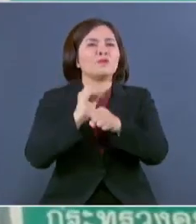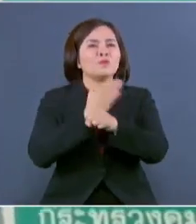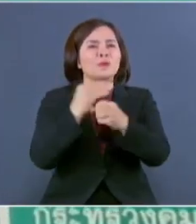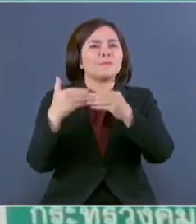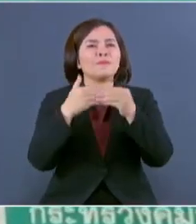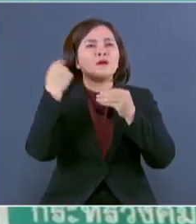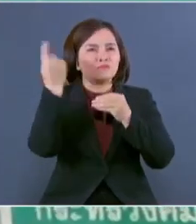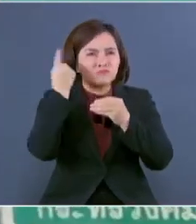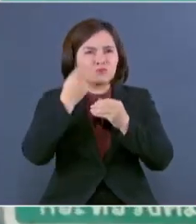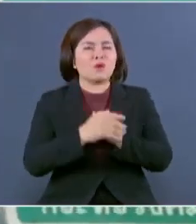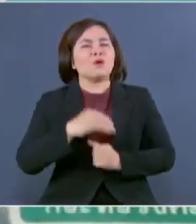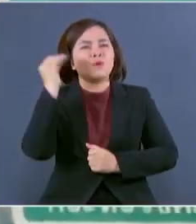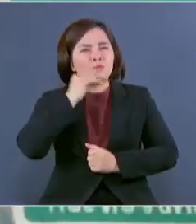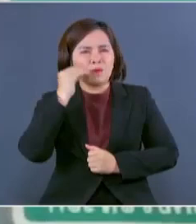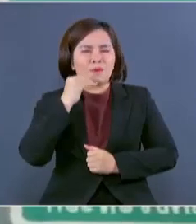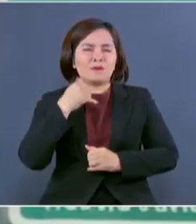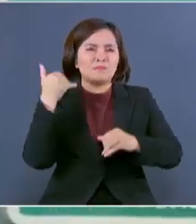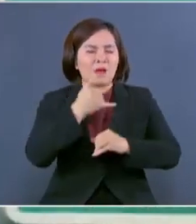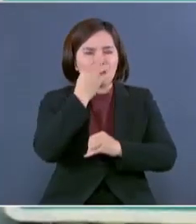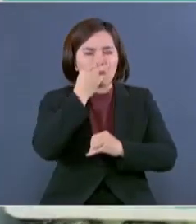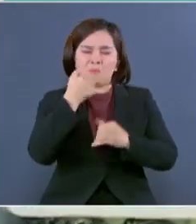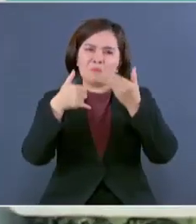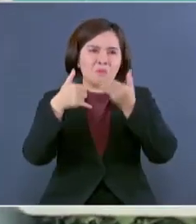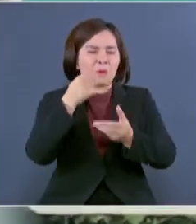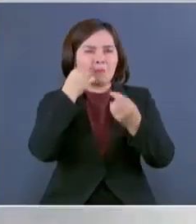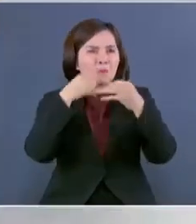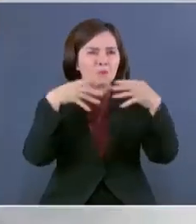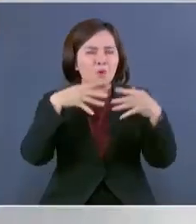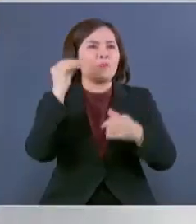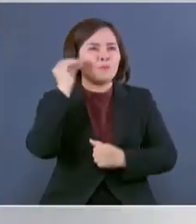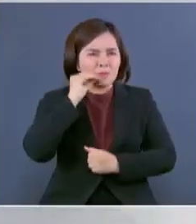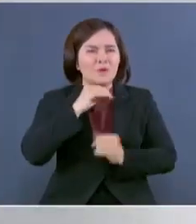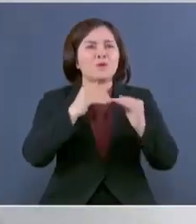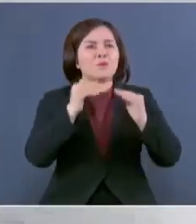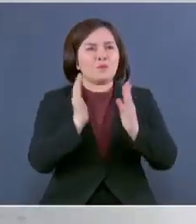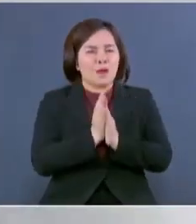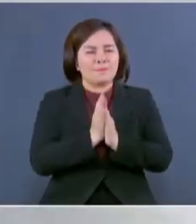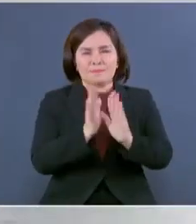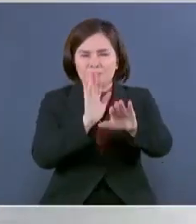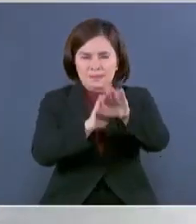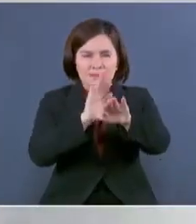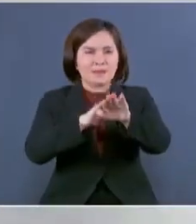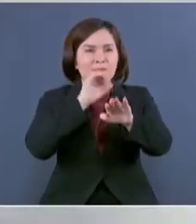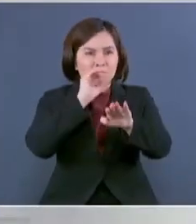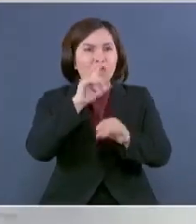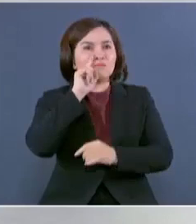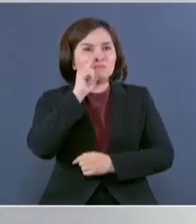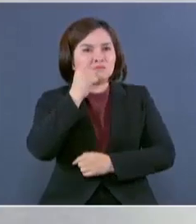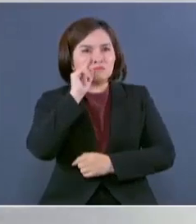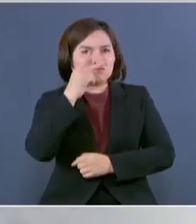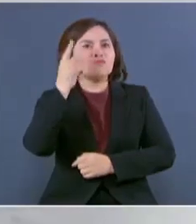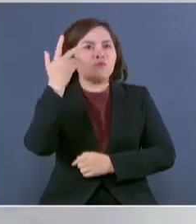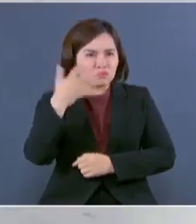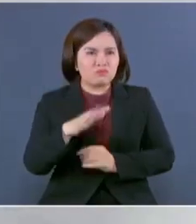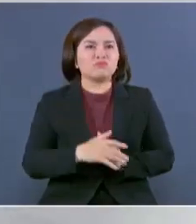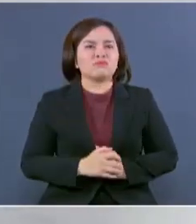ำเที่ยวก็มักจะมาแสดงพฤติกรรมที่ไม่เหมาะสมภายในวัดทางวัดก็เลยมีการว่ากล่าวตักเตือนไปหลายครั้งโดยพระรูปนี้